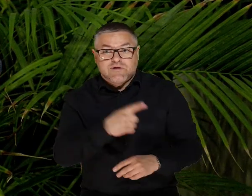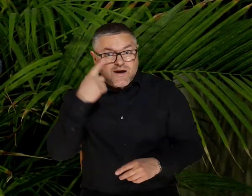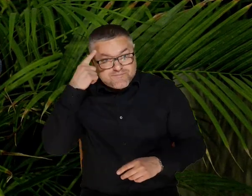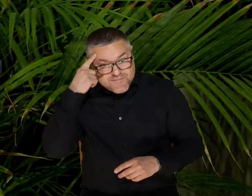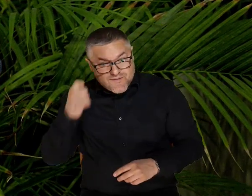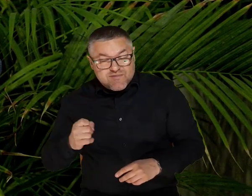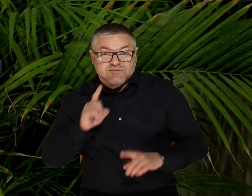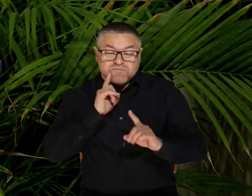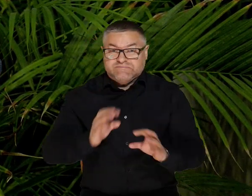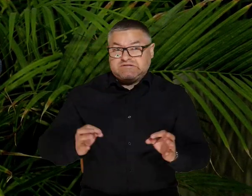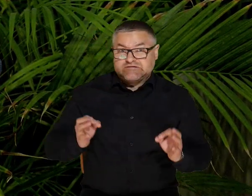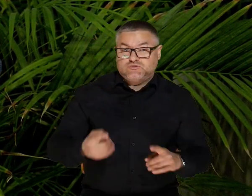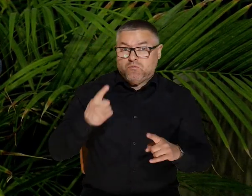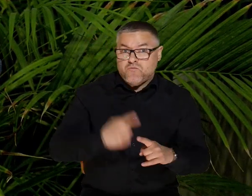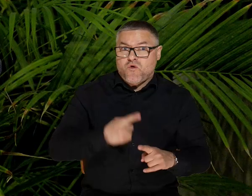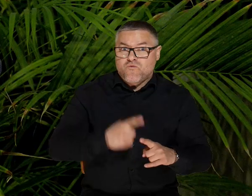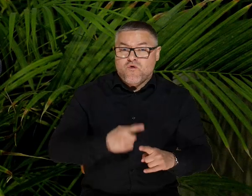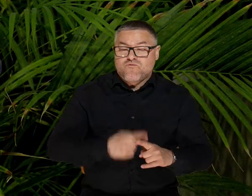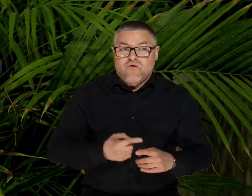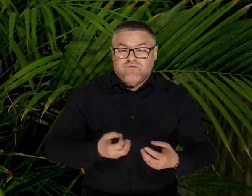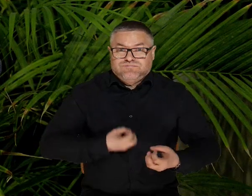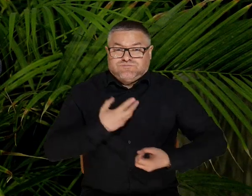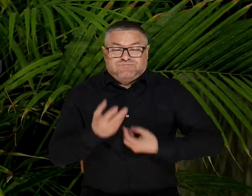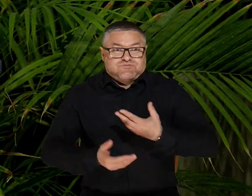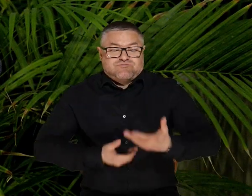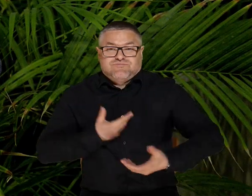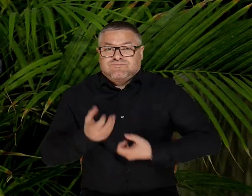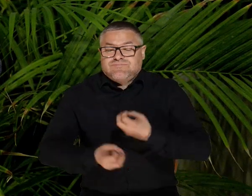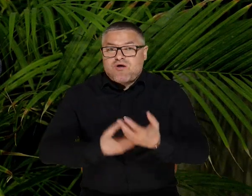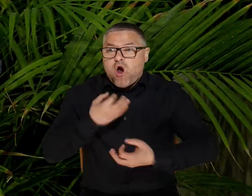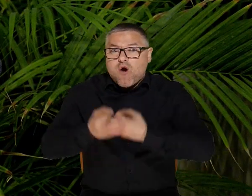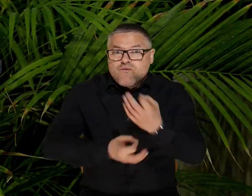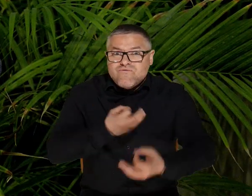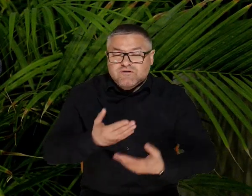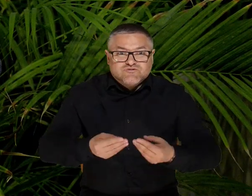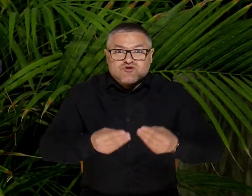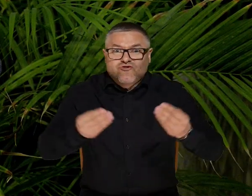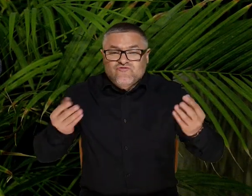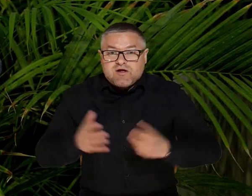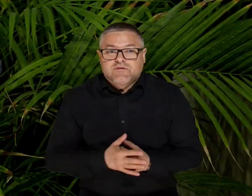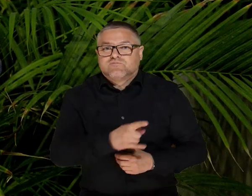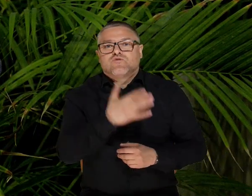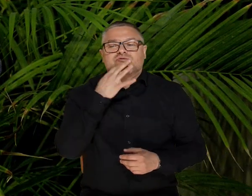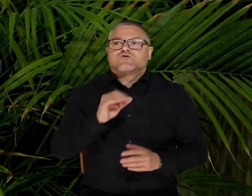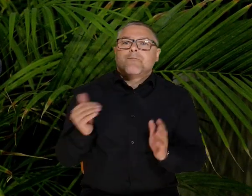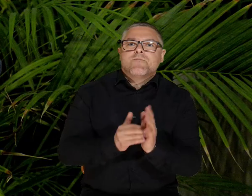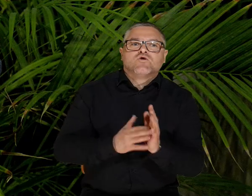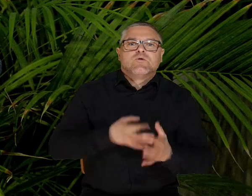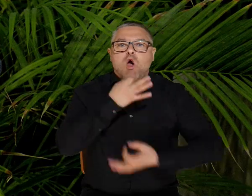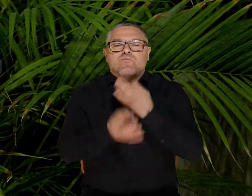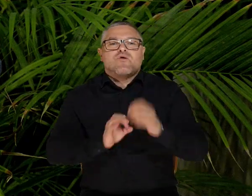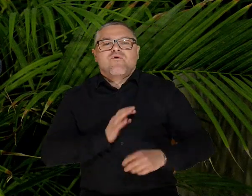zasadniczo dzisiaj zaczynają wybijać. Powiedziałeś o tej potrzebie opowiedzenia swojej historii.